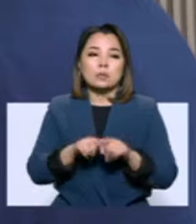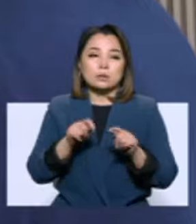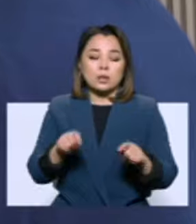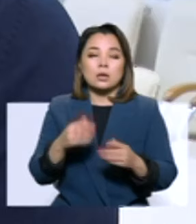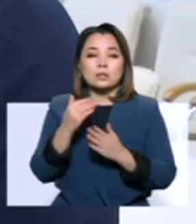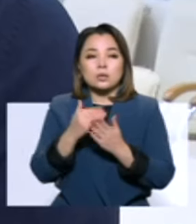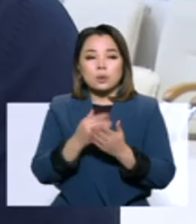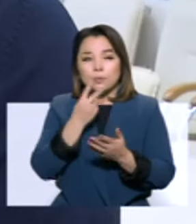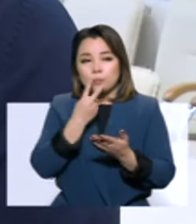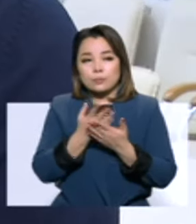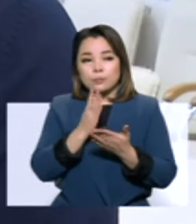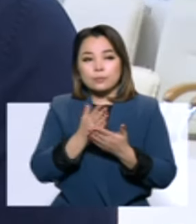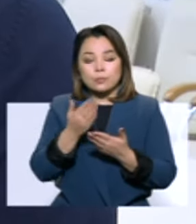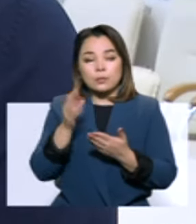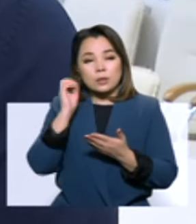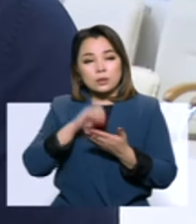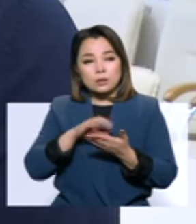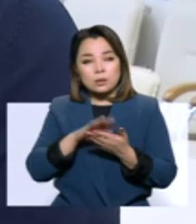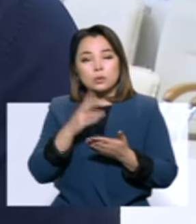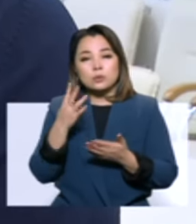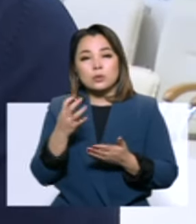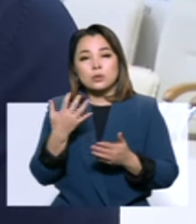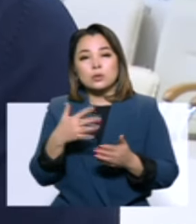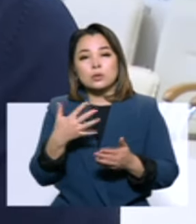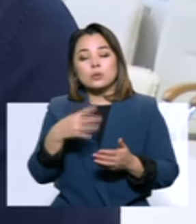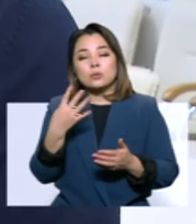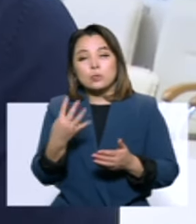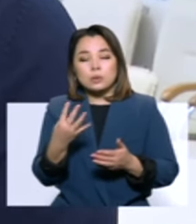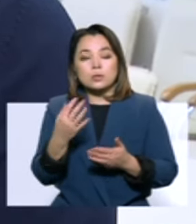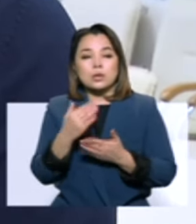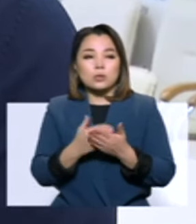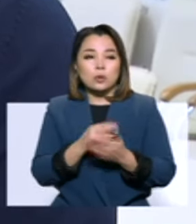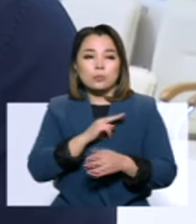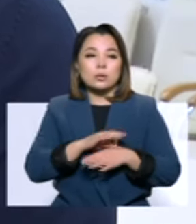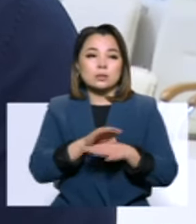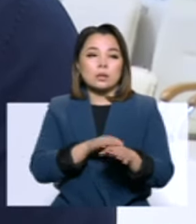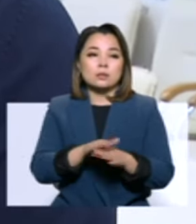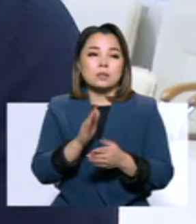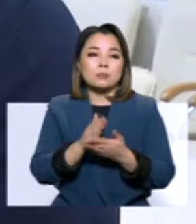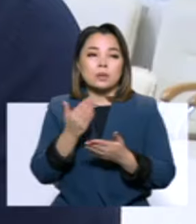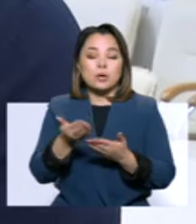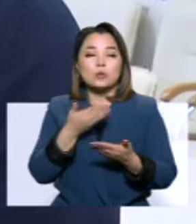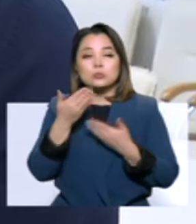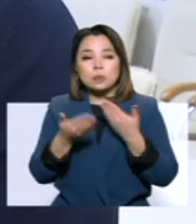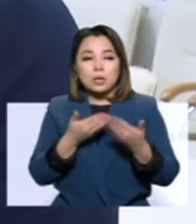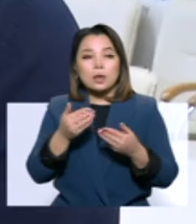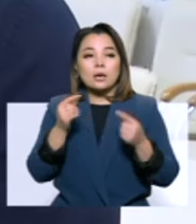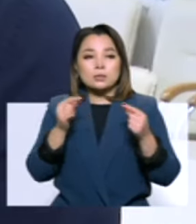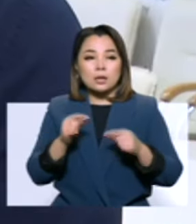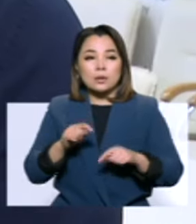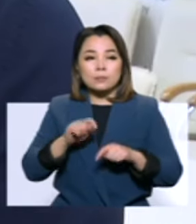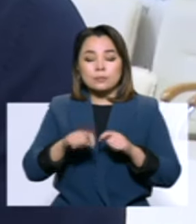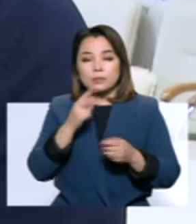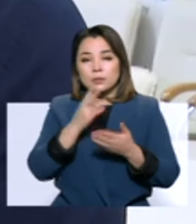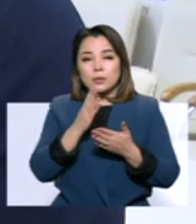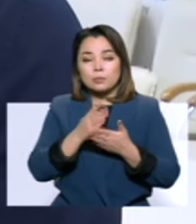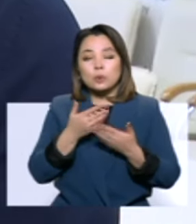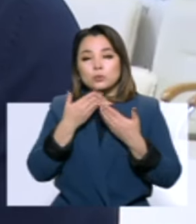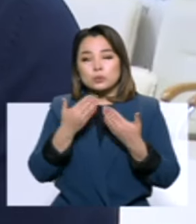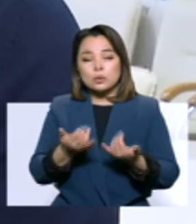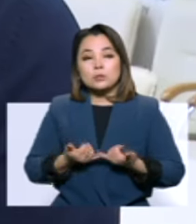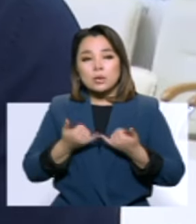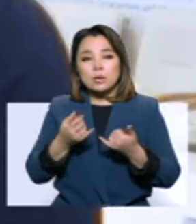резюмеге келетін болсақ, олардың саны 454 резюмені құрады. Яғни сұраныспен салыстырғанда ұсыныс 2 есе төмен